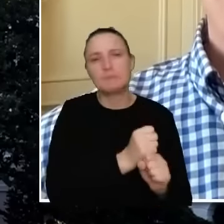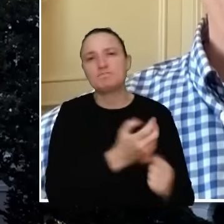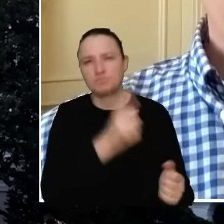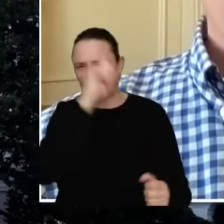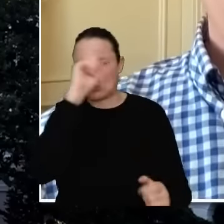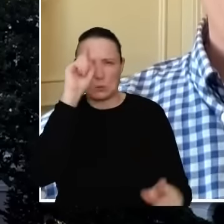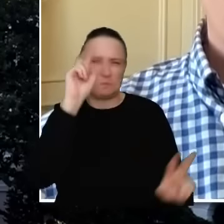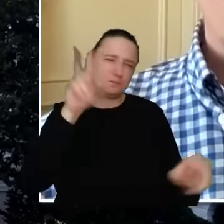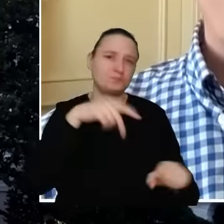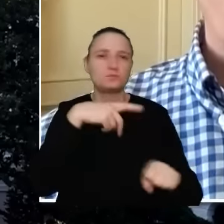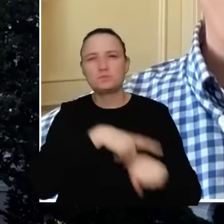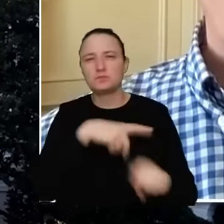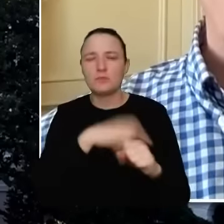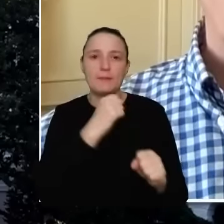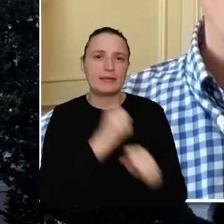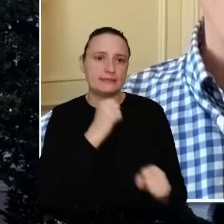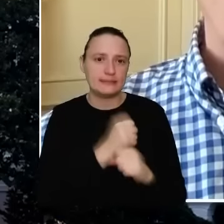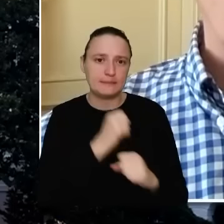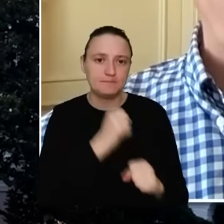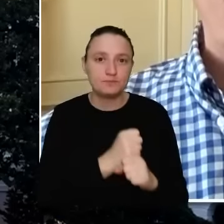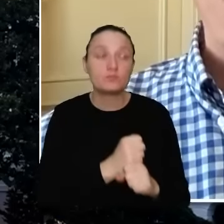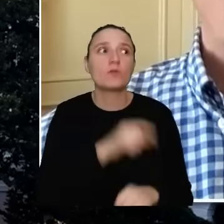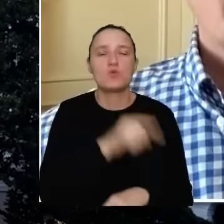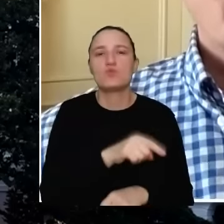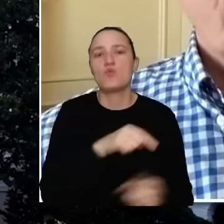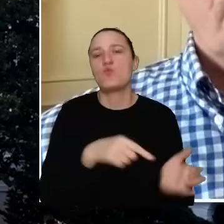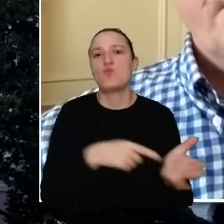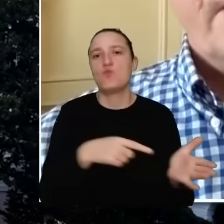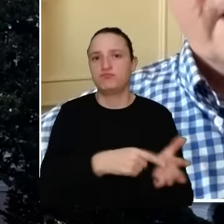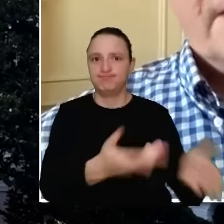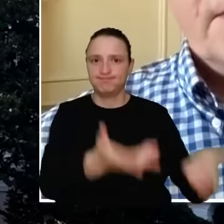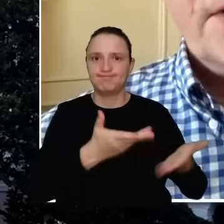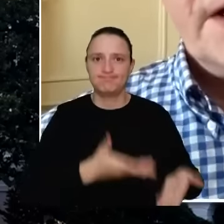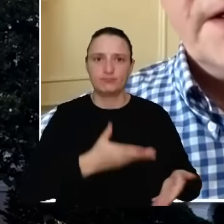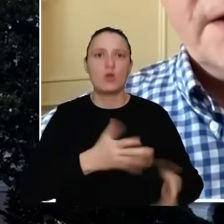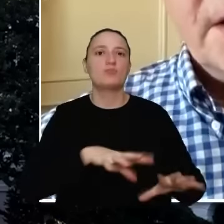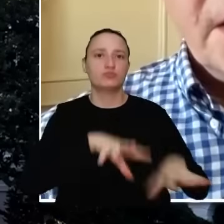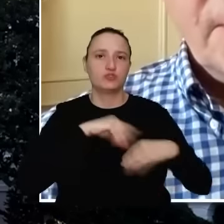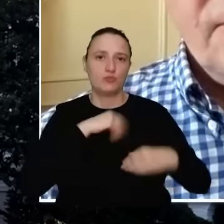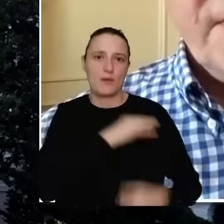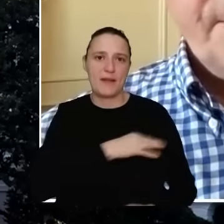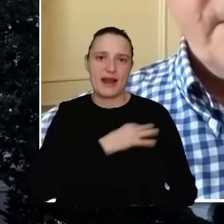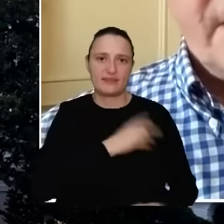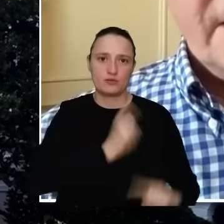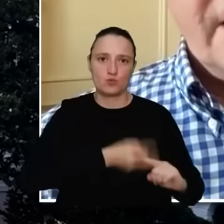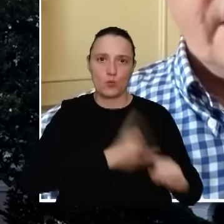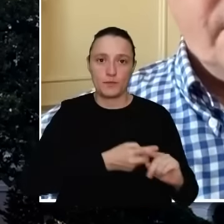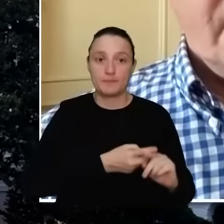języka nieco na szczęście zapomnianego, do partii. Symboliczne, dlatego że